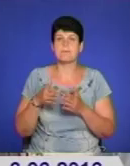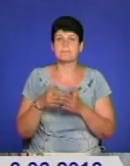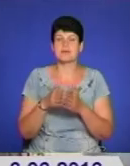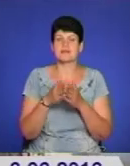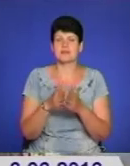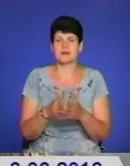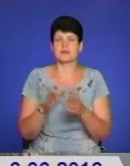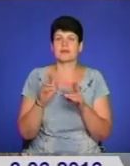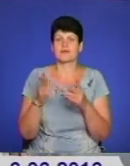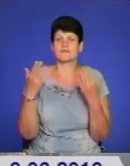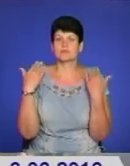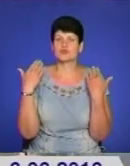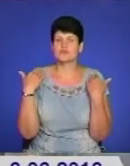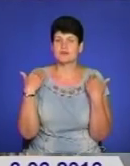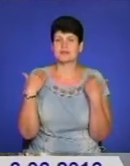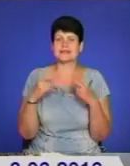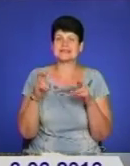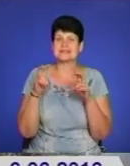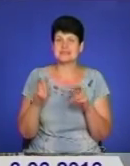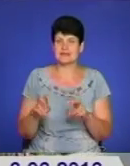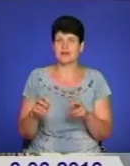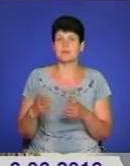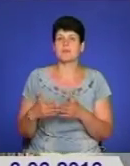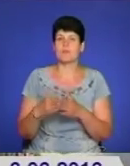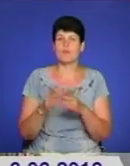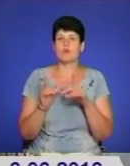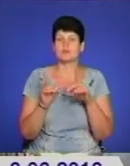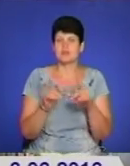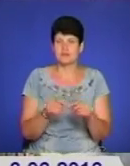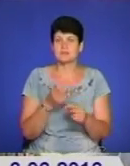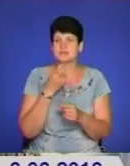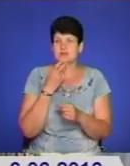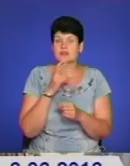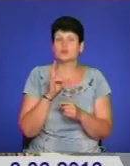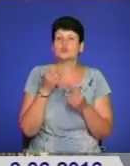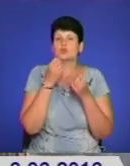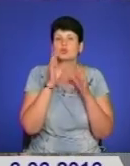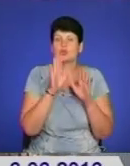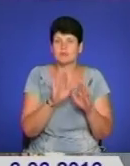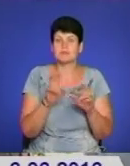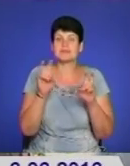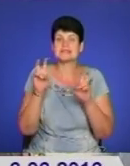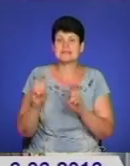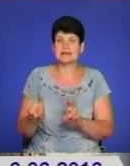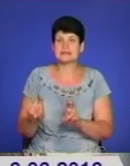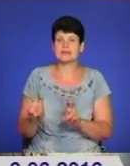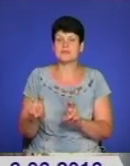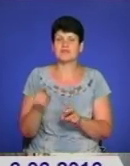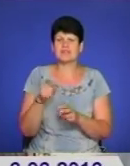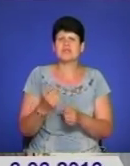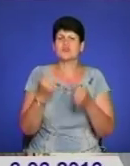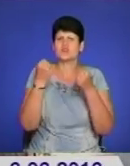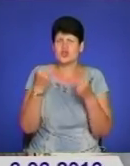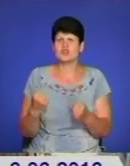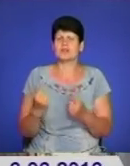каже відпочивати. Сідаємо на байдарки і пливемо. Але ми сміялися з нього, кажемо, слухайте, добре, як ви сядете на байдарку, ви такий тяжкий,